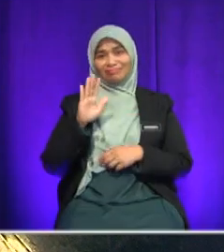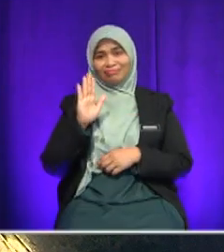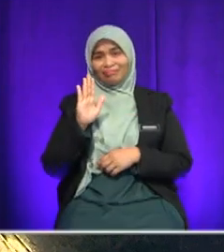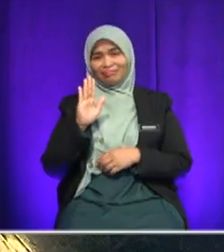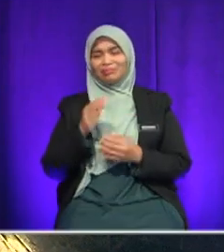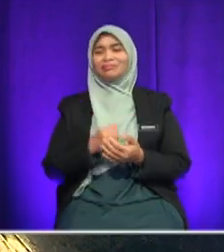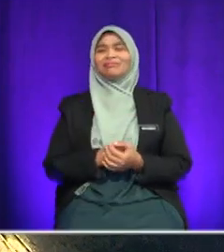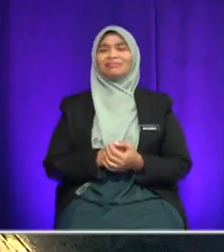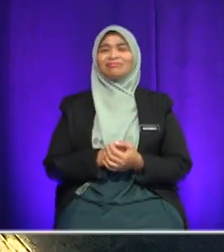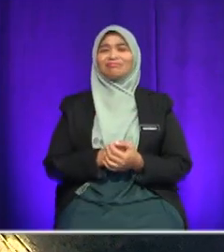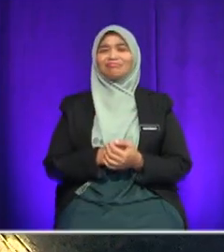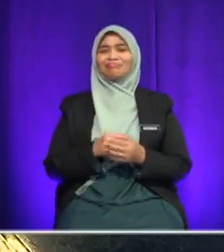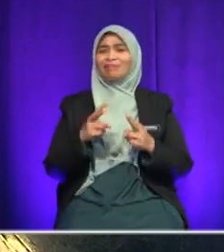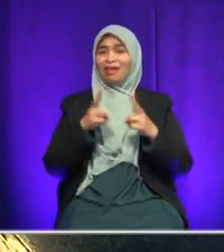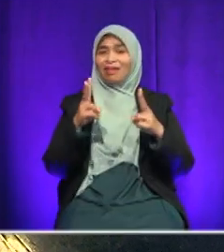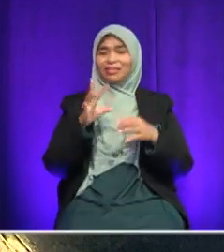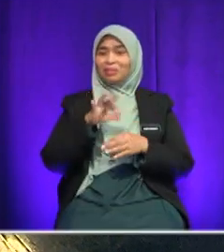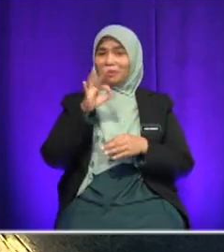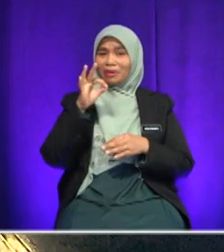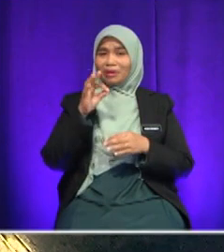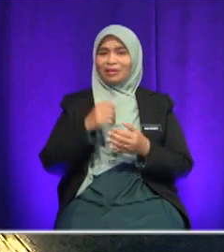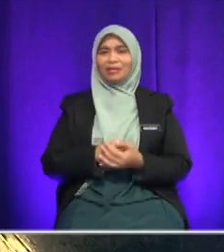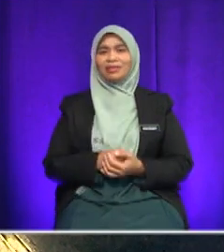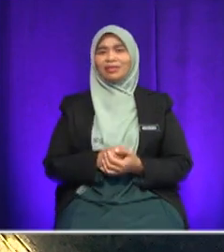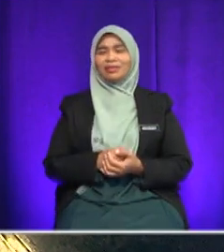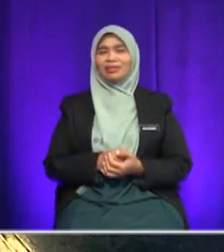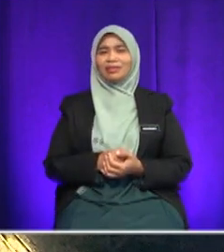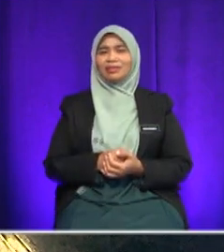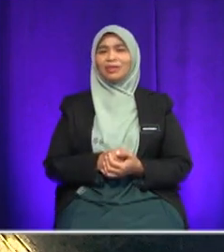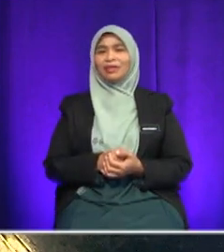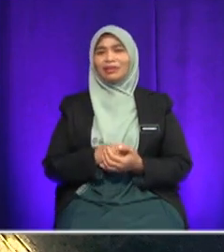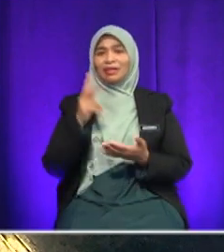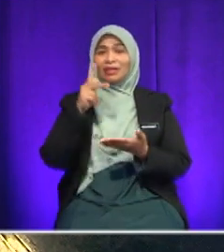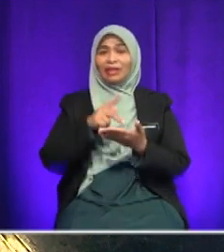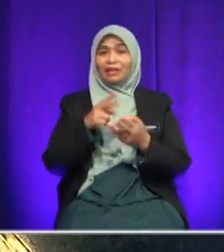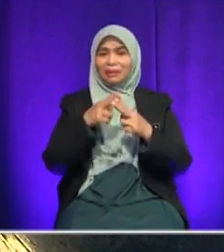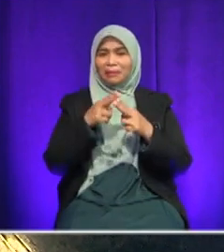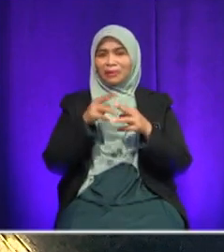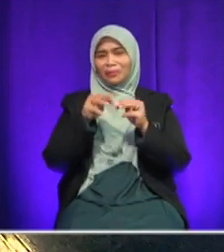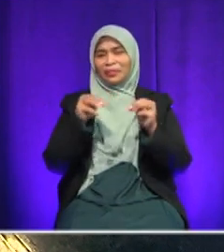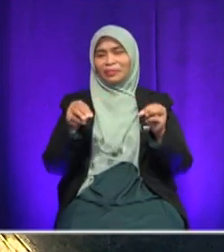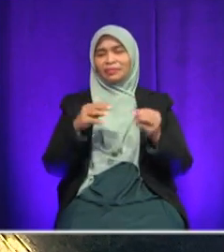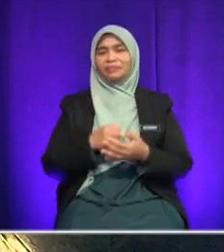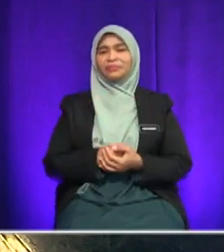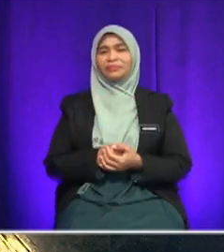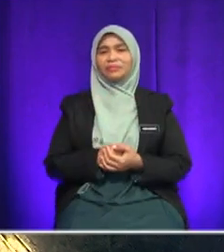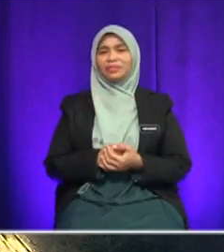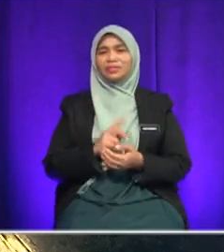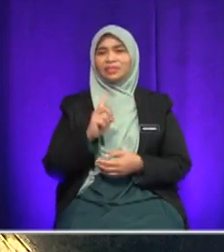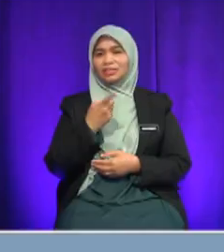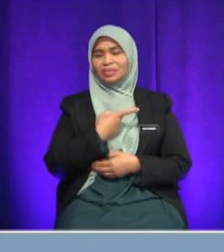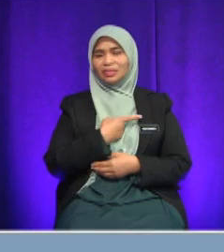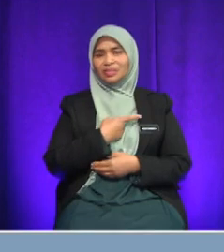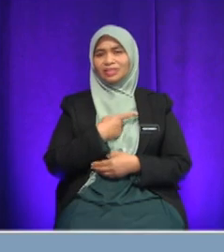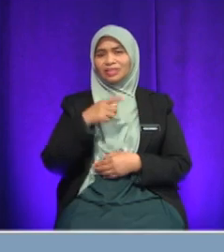Begitu bersemangat mereka. Cikgu Roslan, boleh saya dapatkan tolongan Cikgu untuk perkenalkan murid-murid kita? Okey. Kita ada